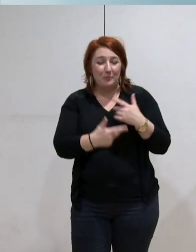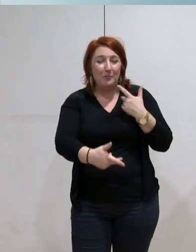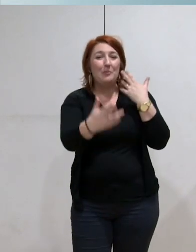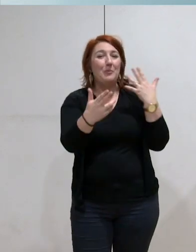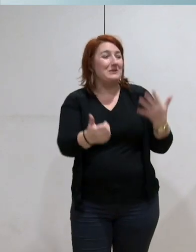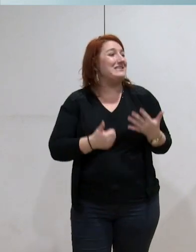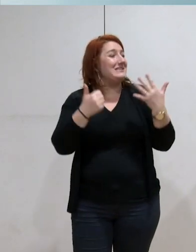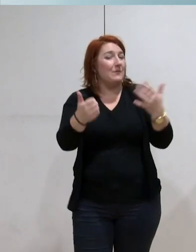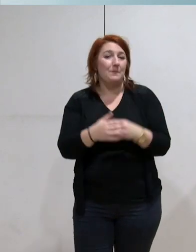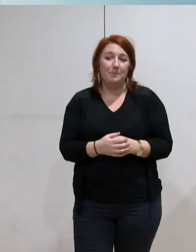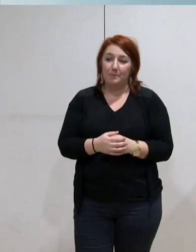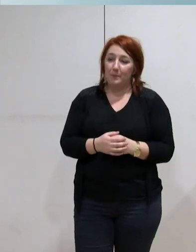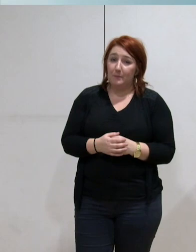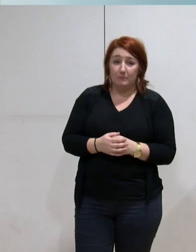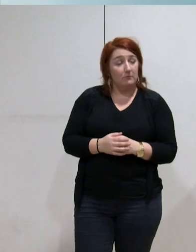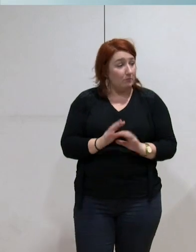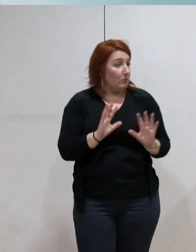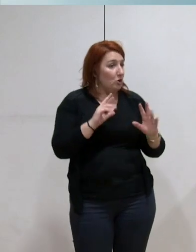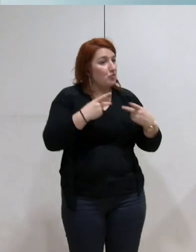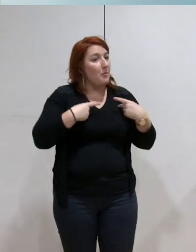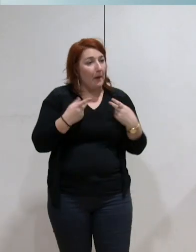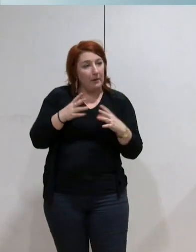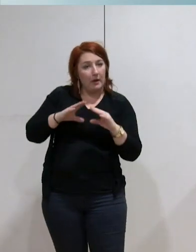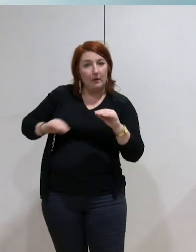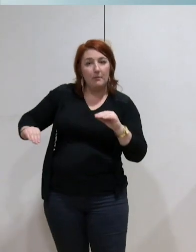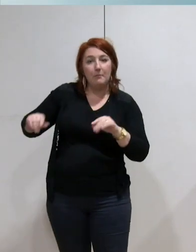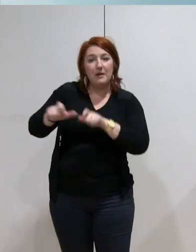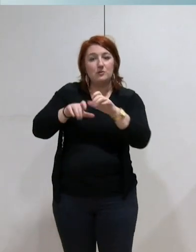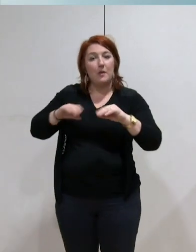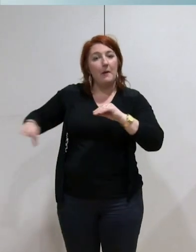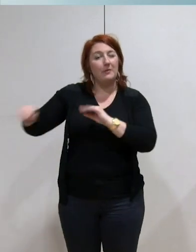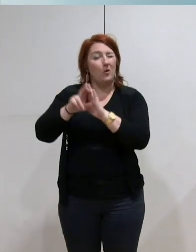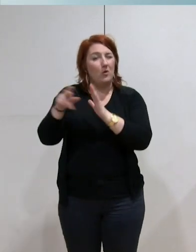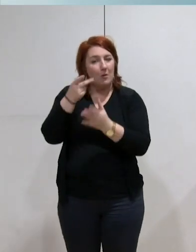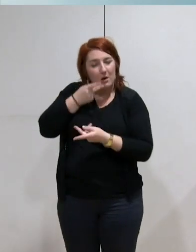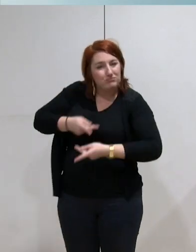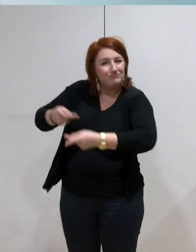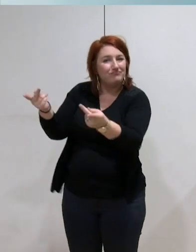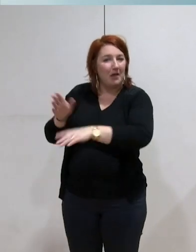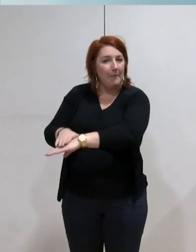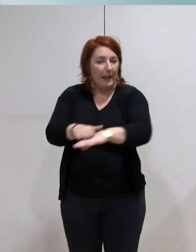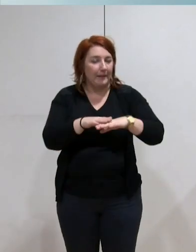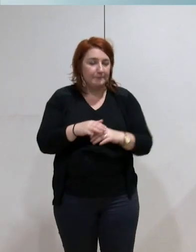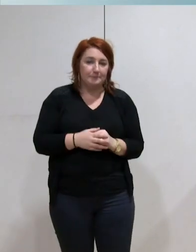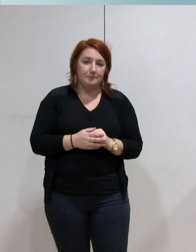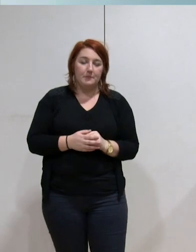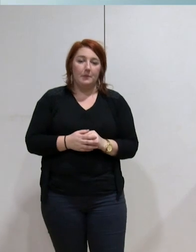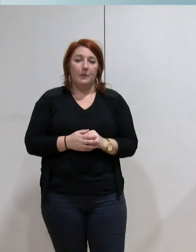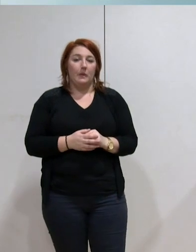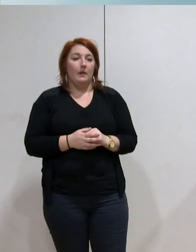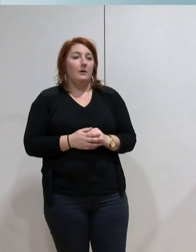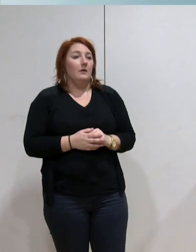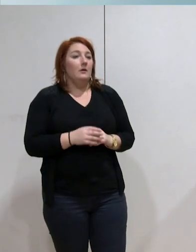au grenoblois bref sur le mandat c'est pertes de recettes en raison de votre